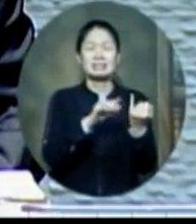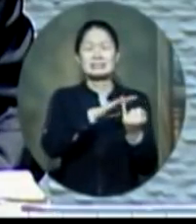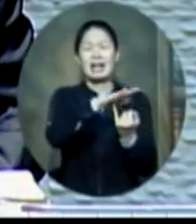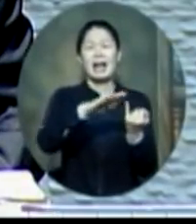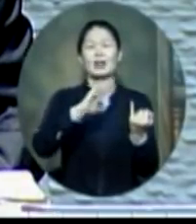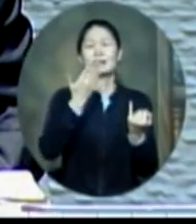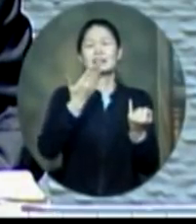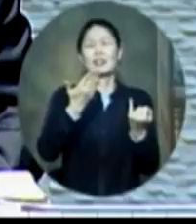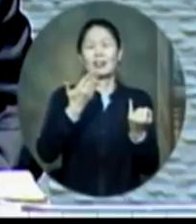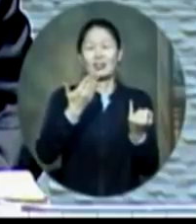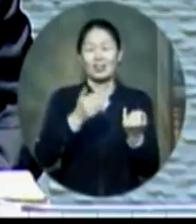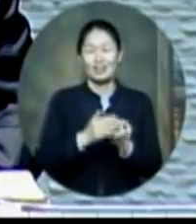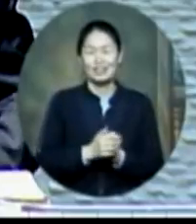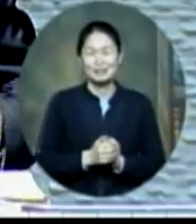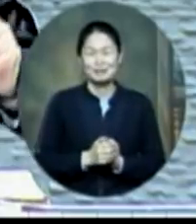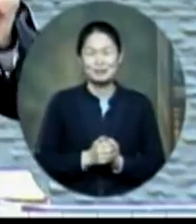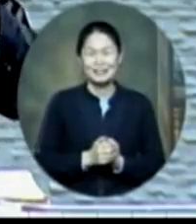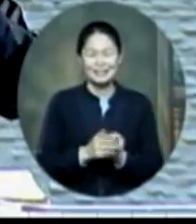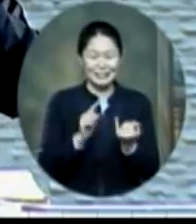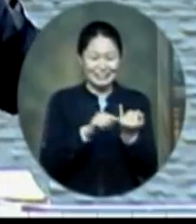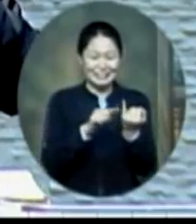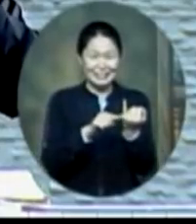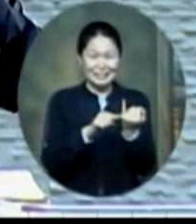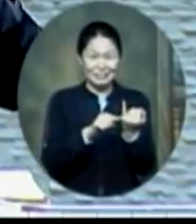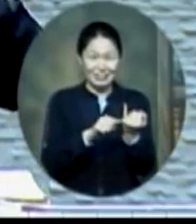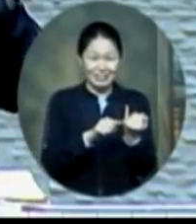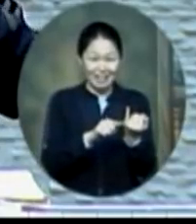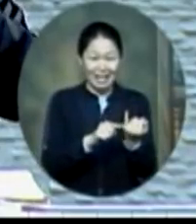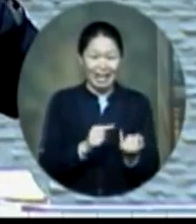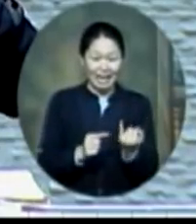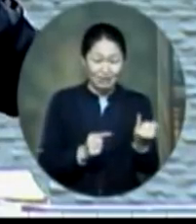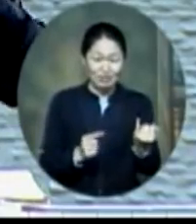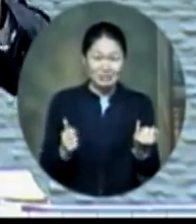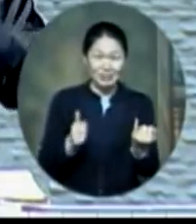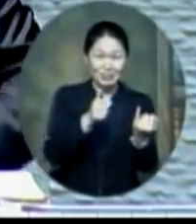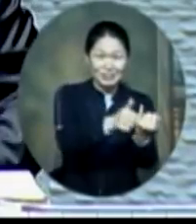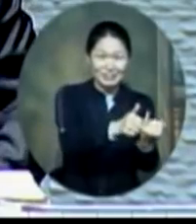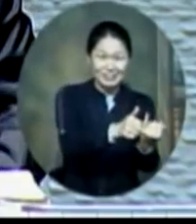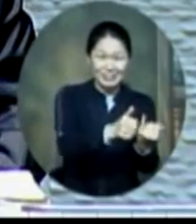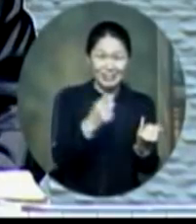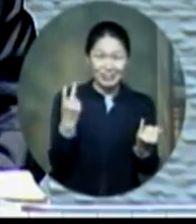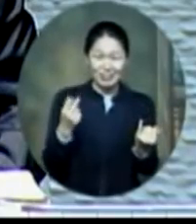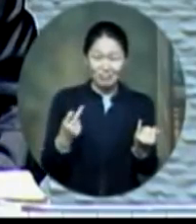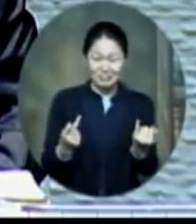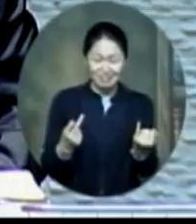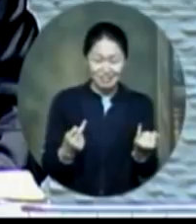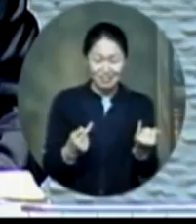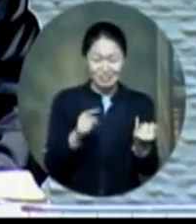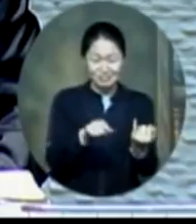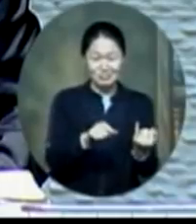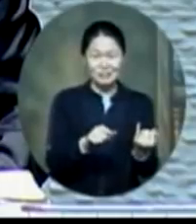된 거예요. 그래서 그 자매가 나타나는 곳에는 이 형제는 항상 나타나는 거예요.